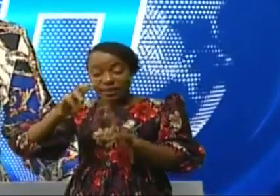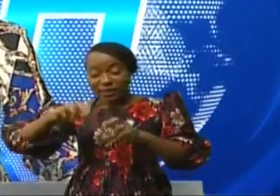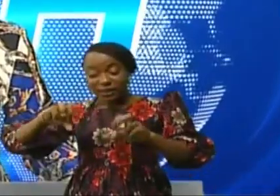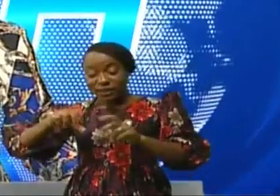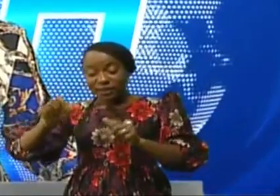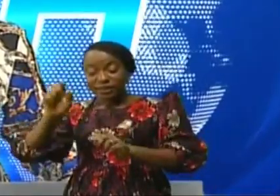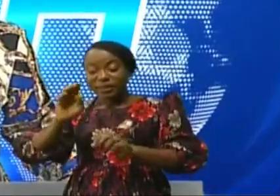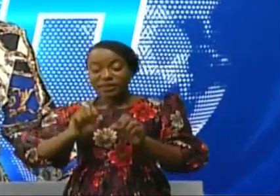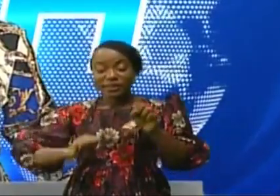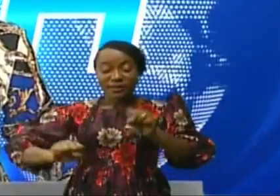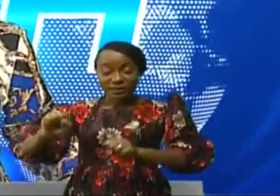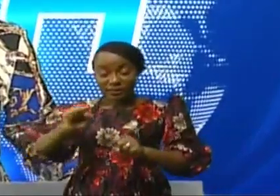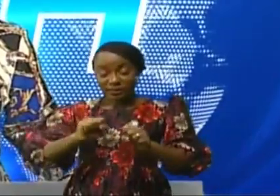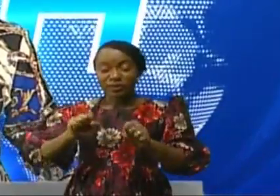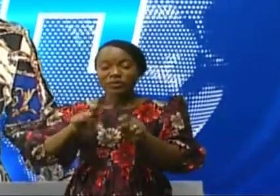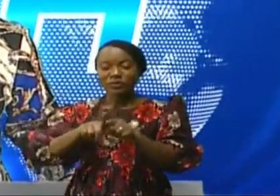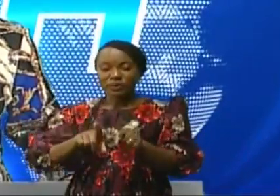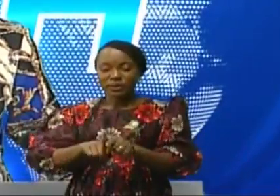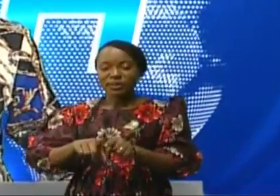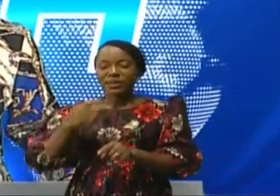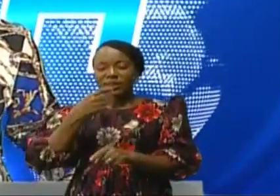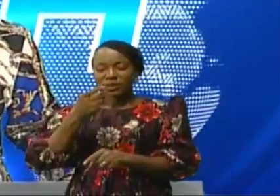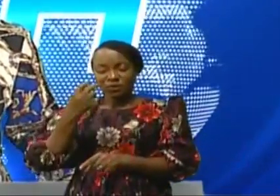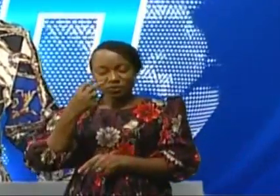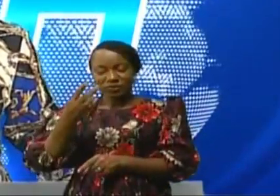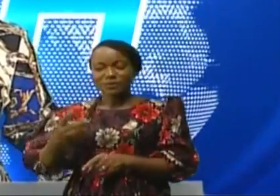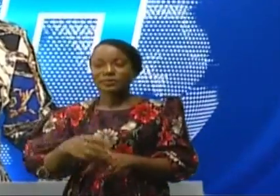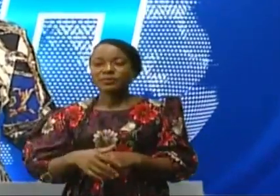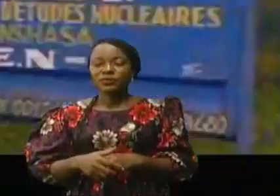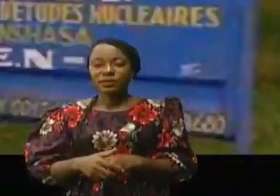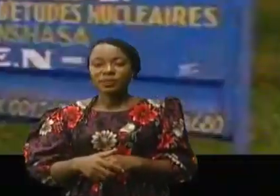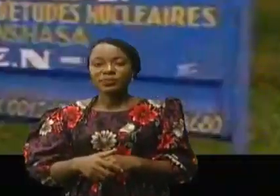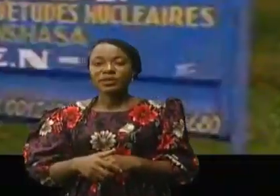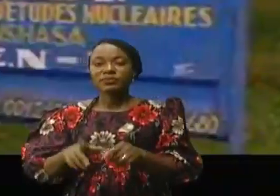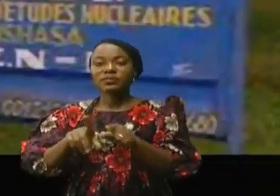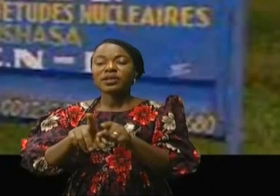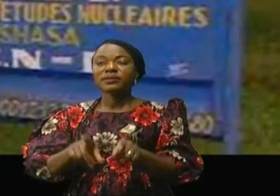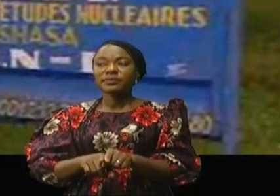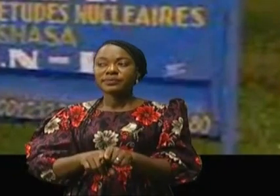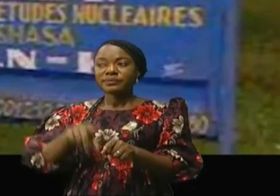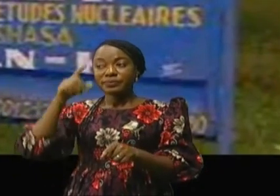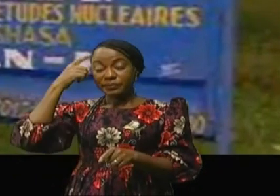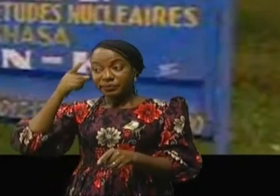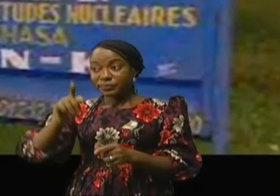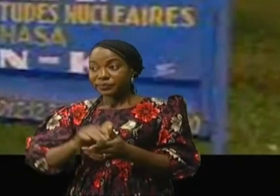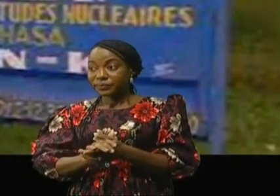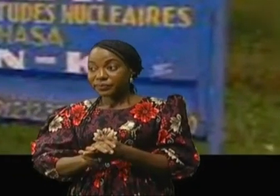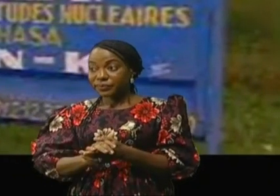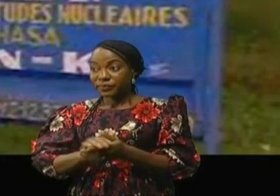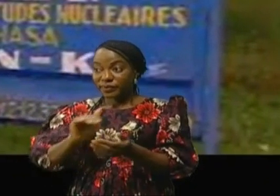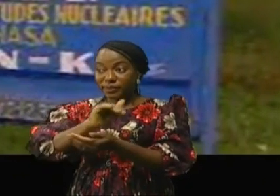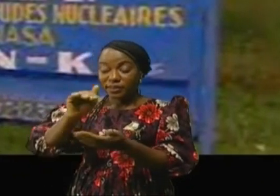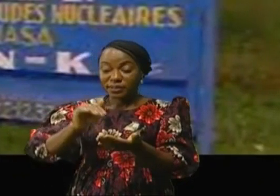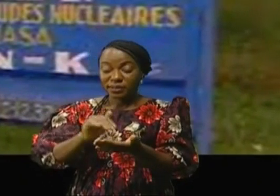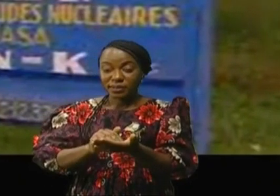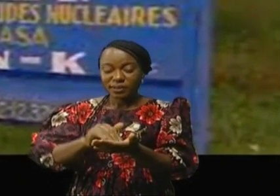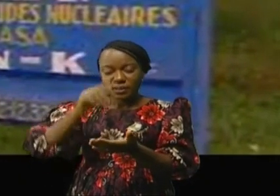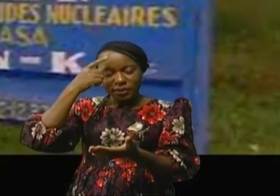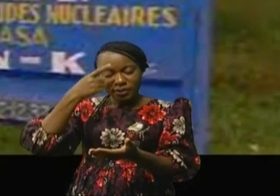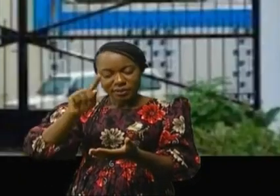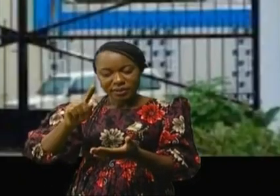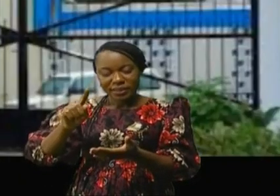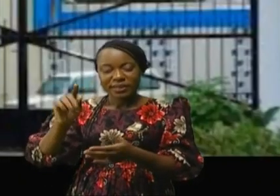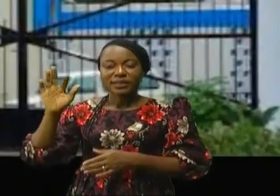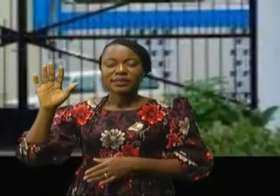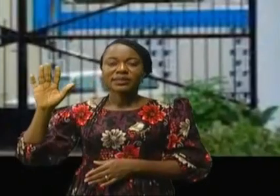de cabinet du ministre Marie Calong pour le reportage. Commissariat général à l'énergie atomique, centre régional d'études nucléaires de